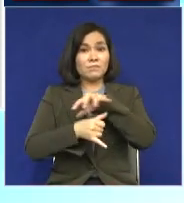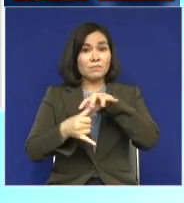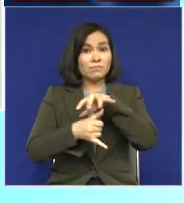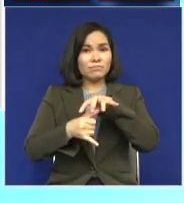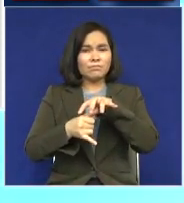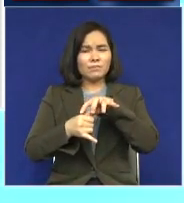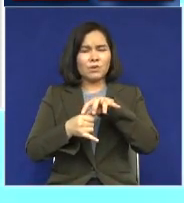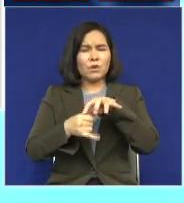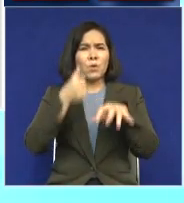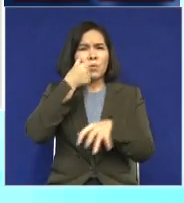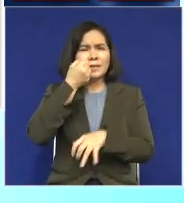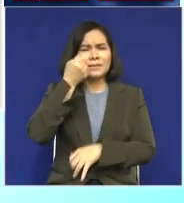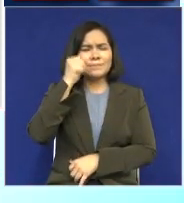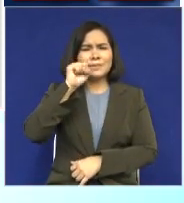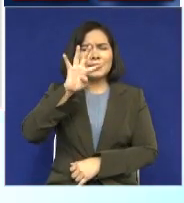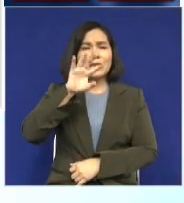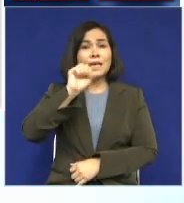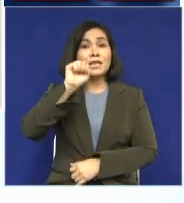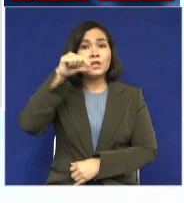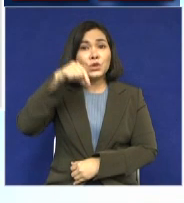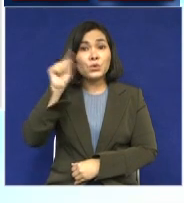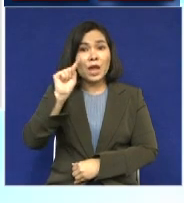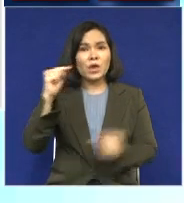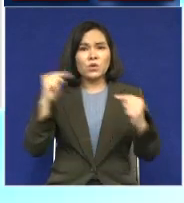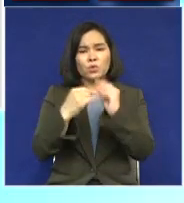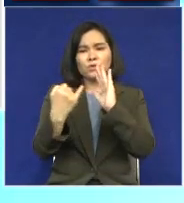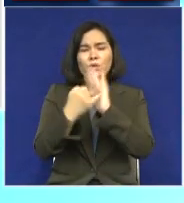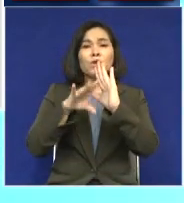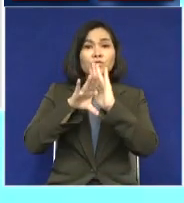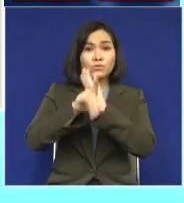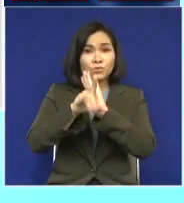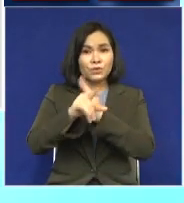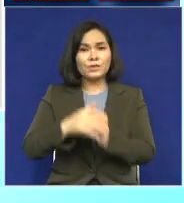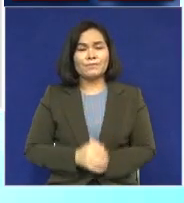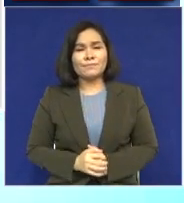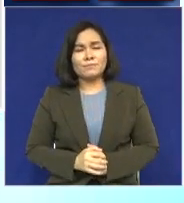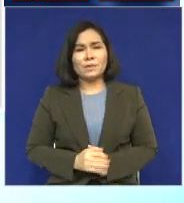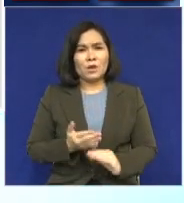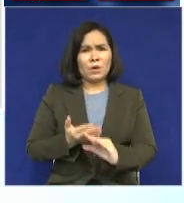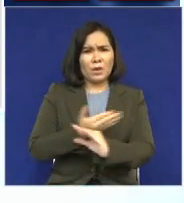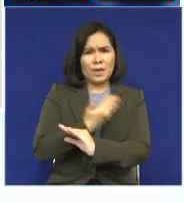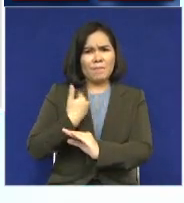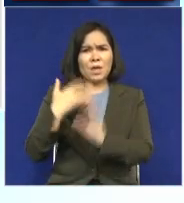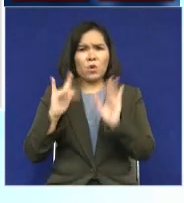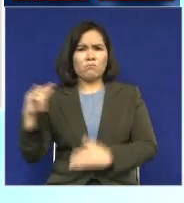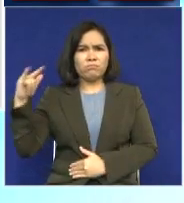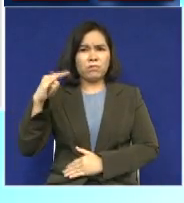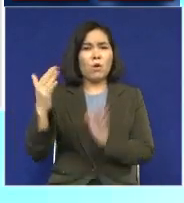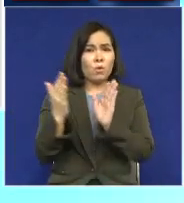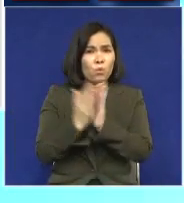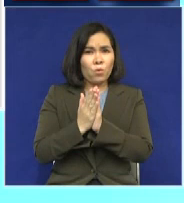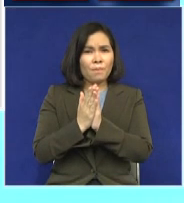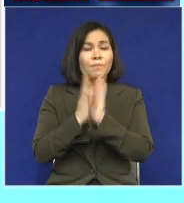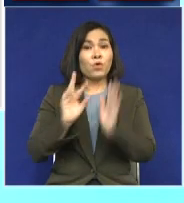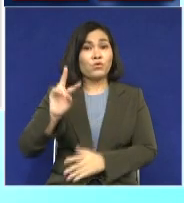ที่เฝ้าระวังที่รัฐจัดให้ในจังหวัดชลบุรีโดยก่อนหน้านี้ค่ะก็มีผู้โดยสารที่เดินทางมาในเที่ยวบินเดียวกัน2ร